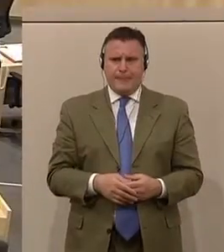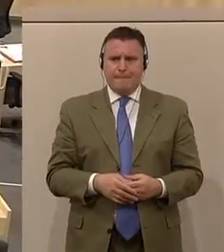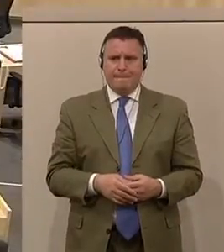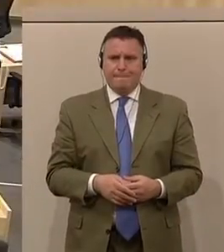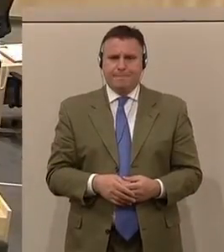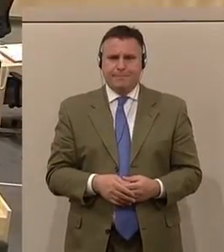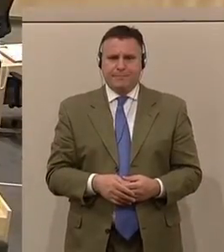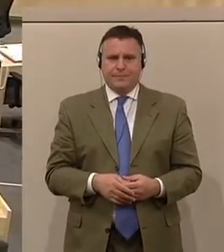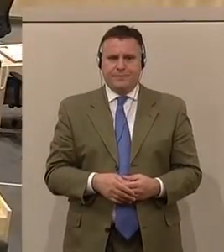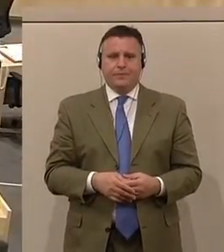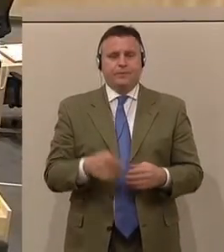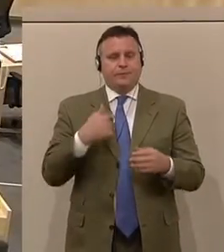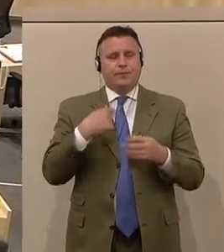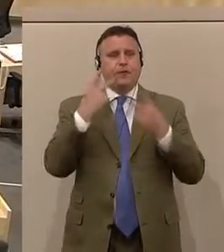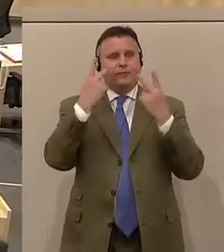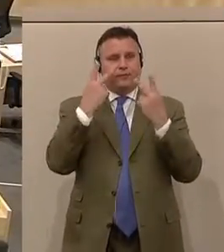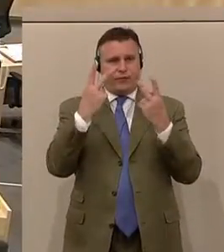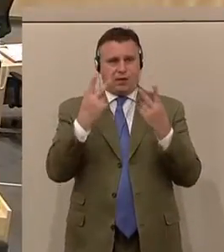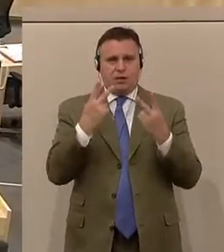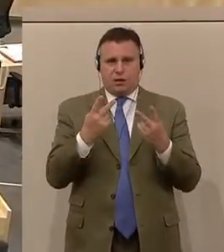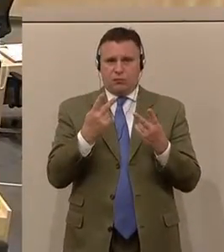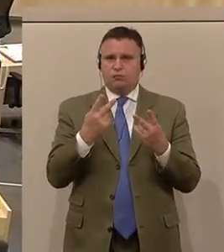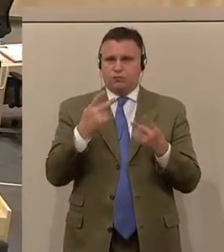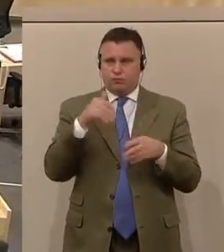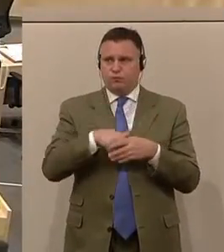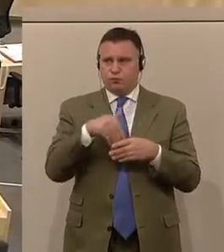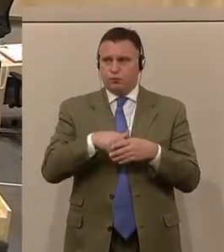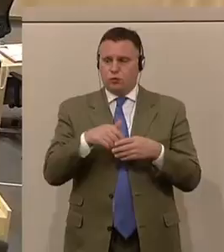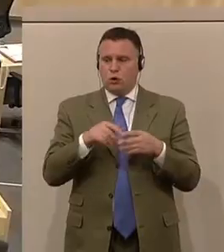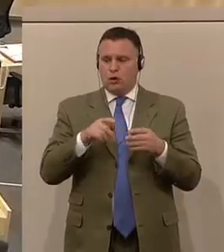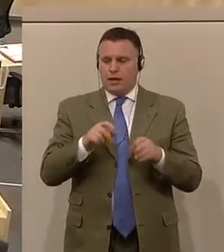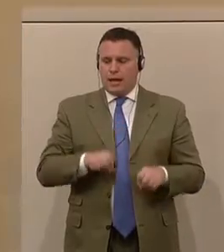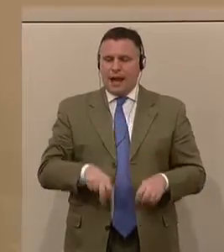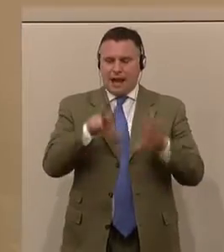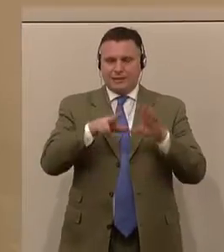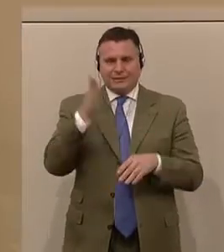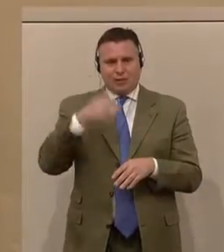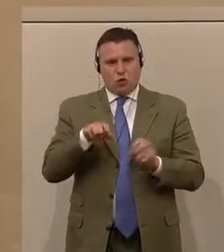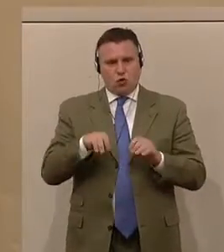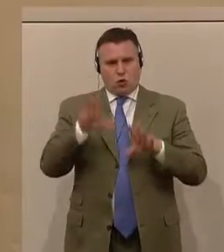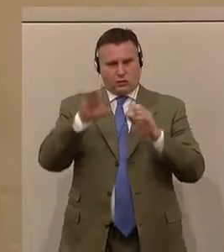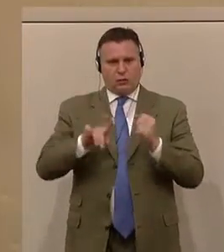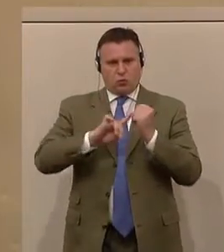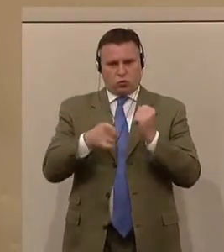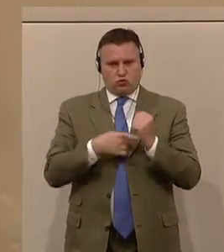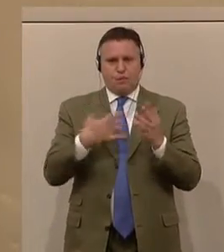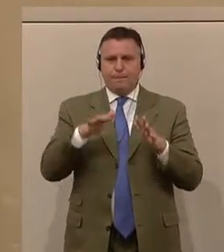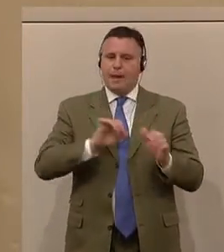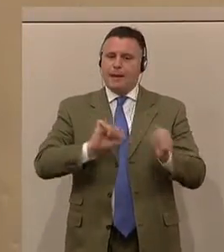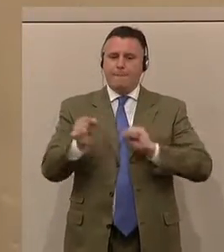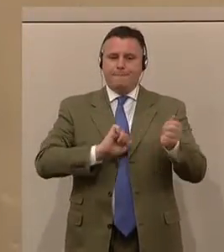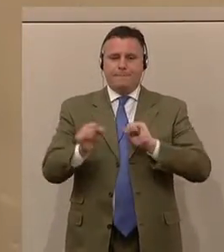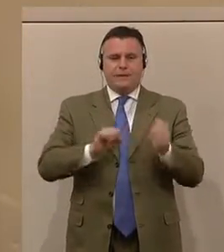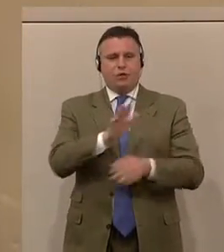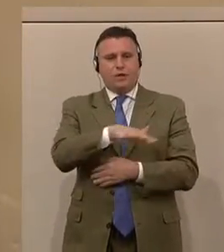Ich erachte es als extrem wichtig, dass wir in den Budgets 18 und 19 wieder den Schwerpunkt auf die Bewegung unserer Kinder